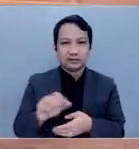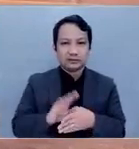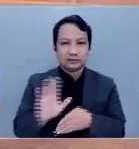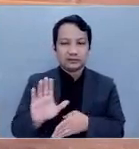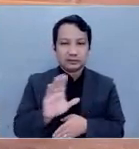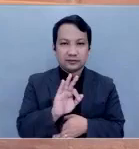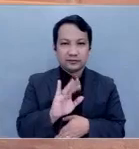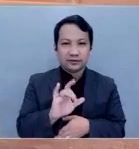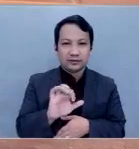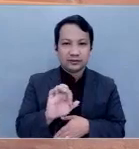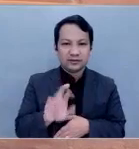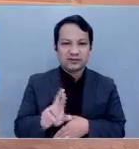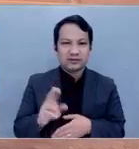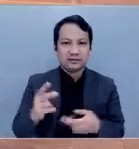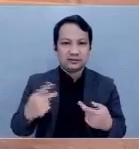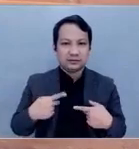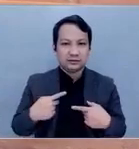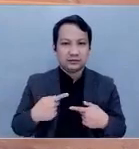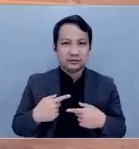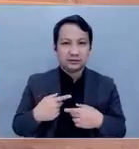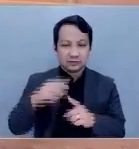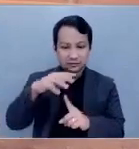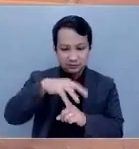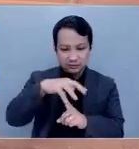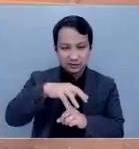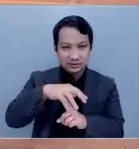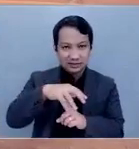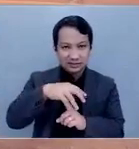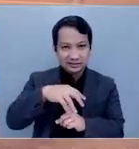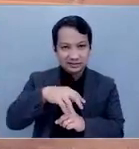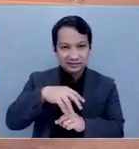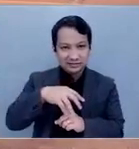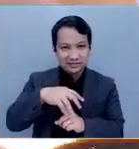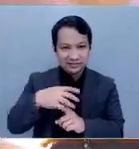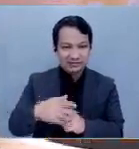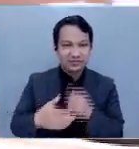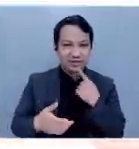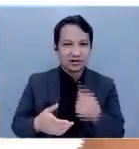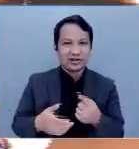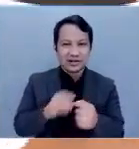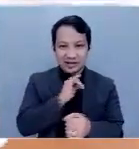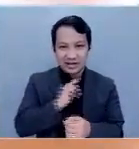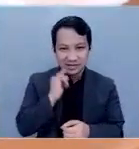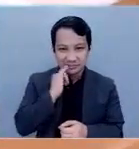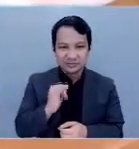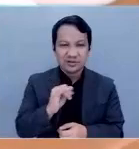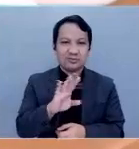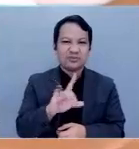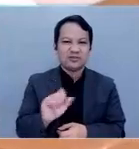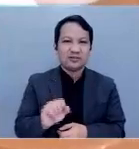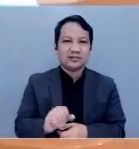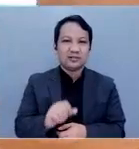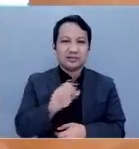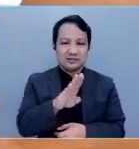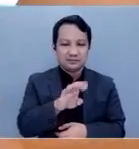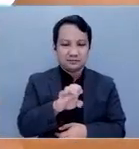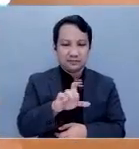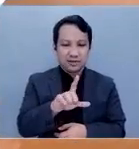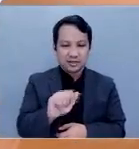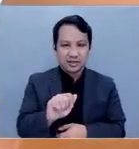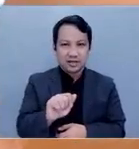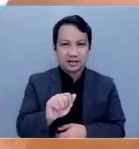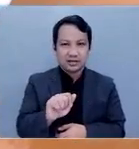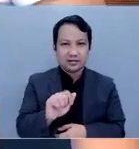also have here our mushroom for another source of your iron, of your protein, and your beta-glucans. Beta-glucans. Ano yung beta-glucans?